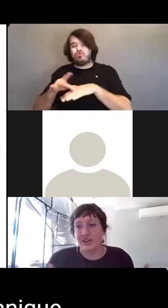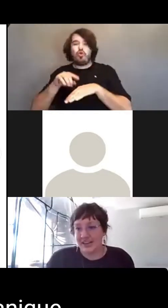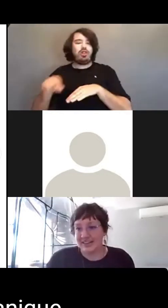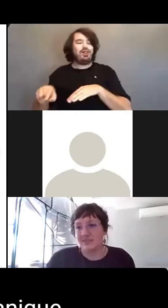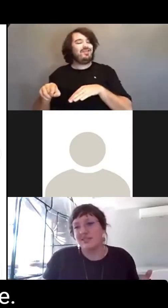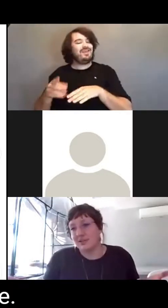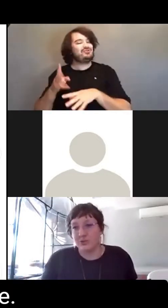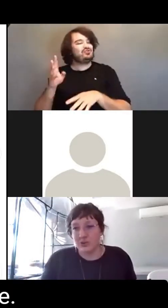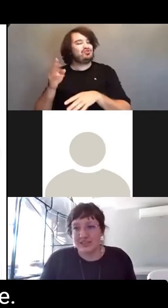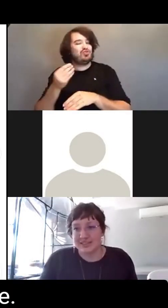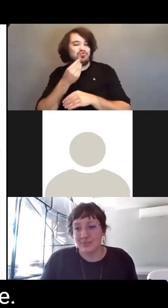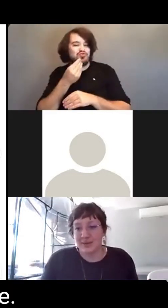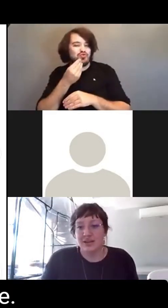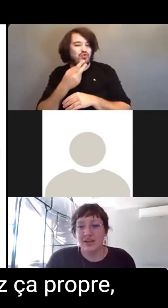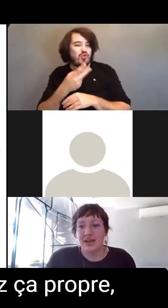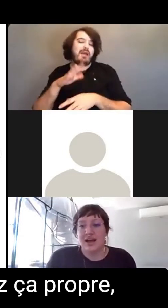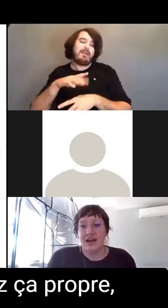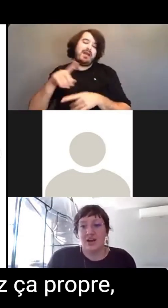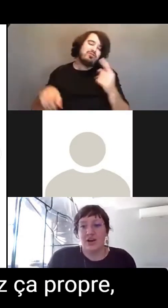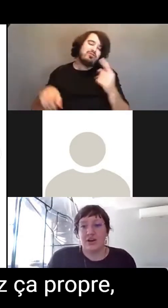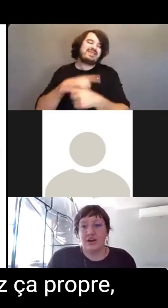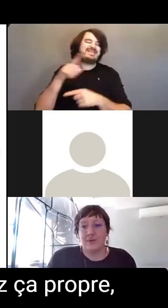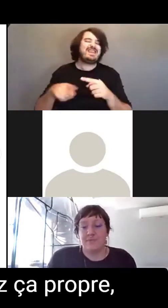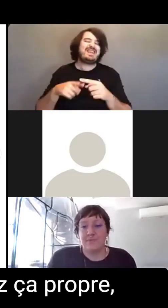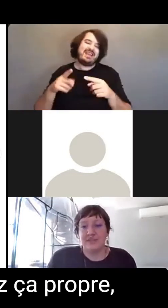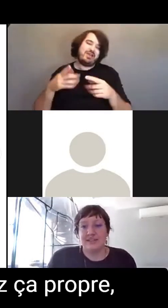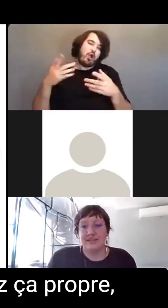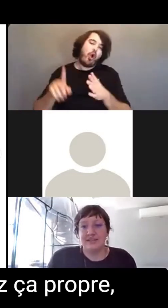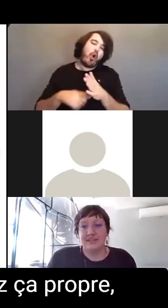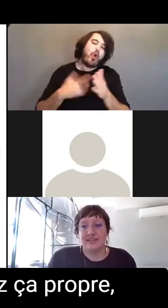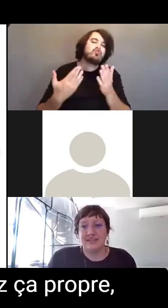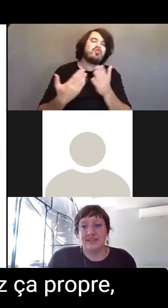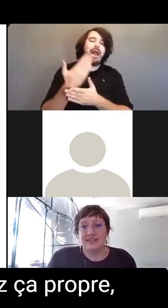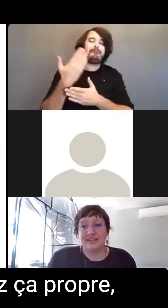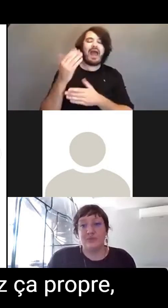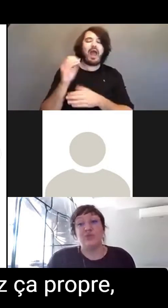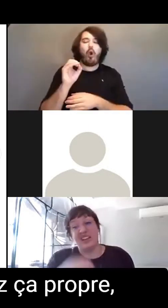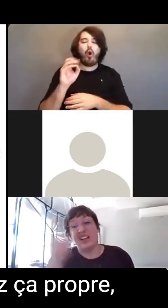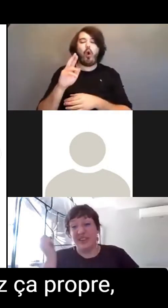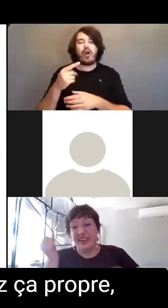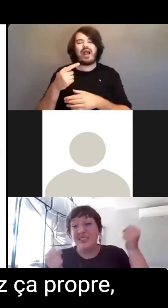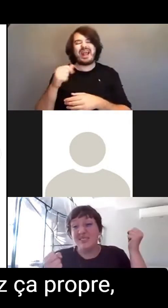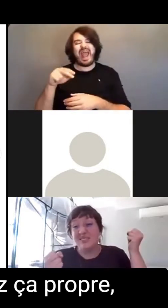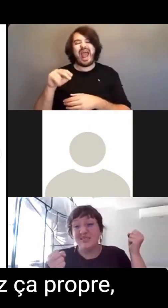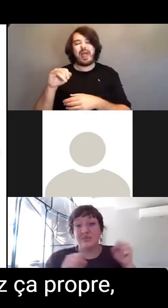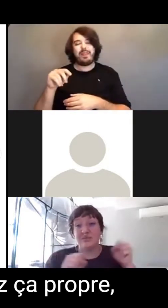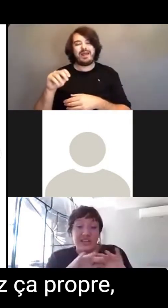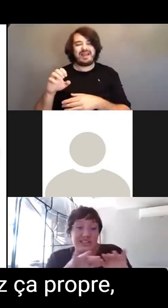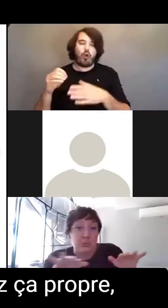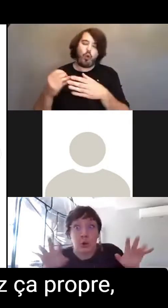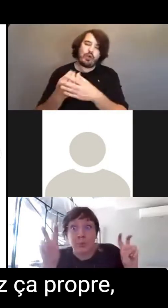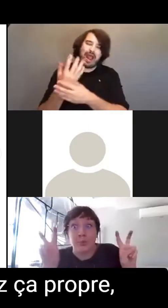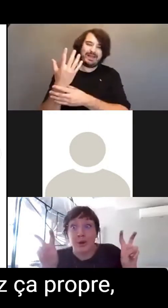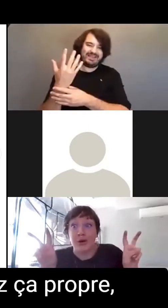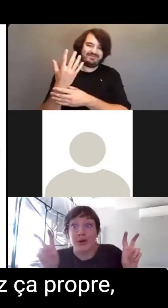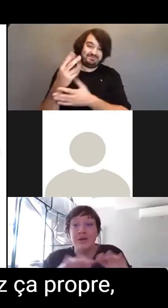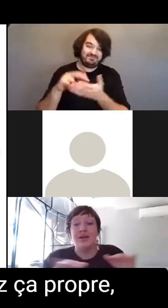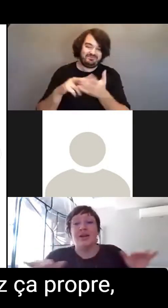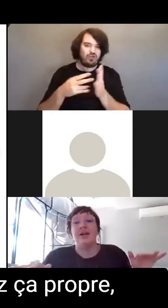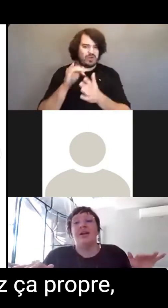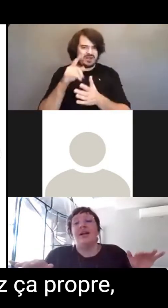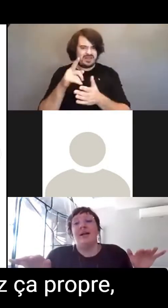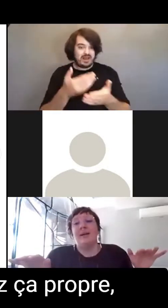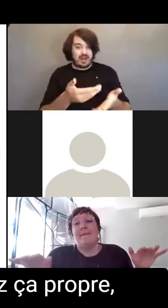matière organique. C'est comme ça que ça s'appelle. Alors, si vous les enlevez, que vous gardez ça